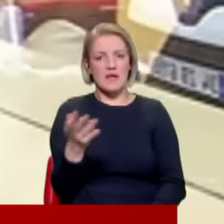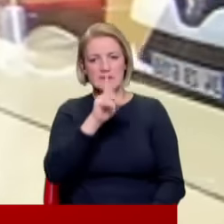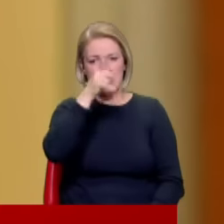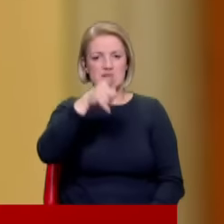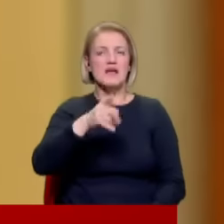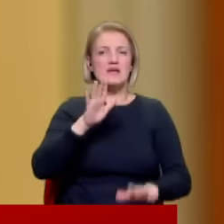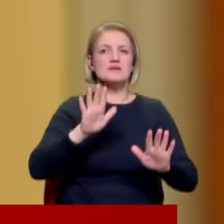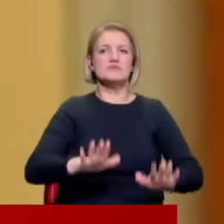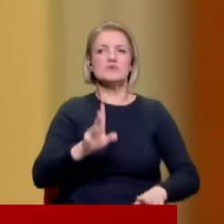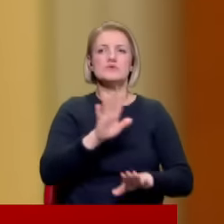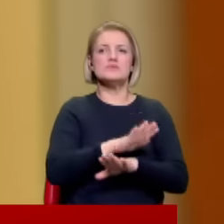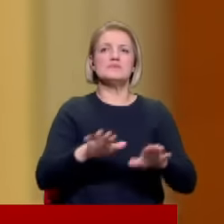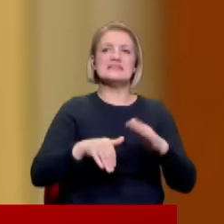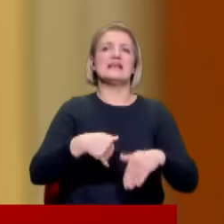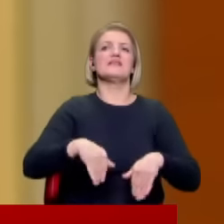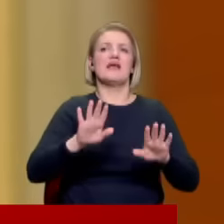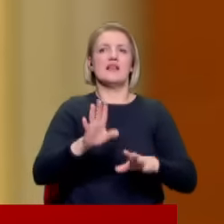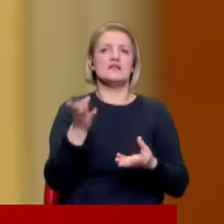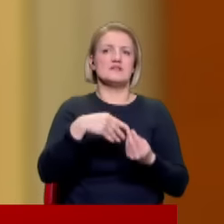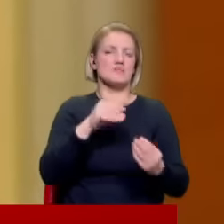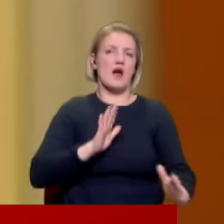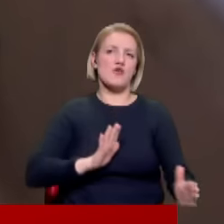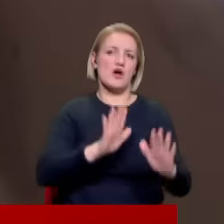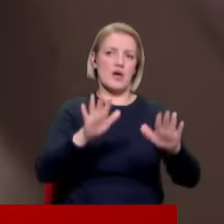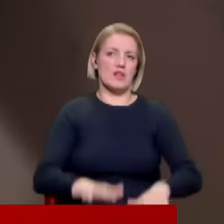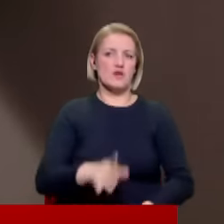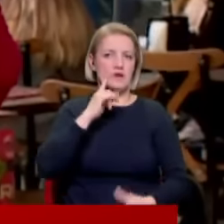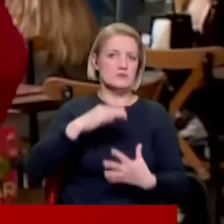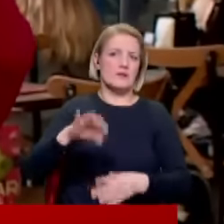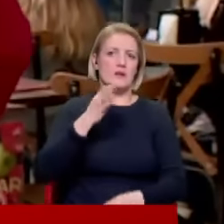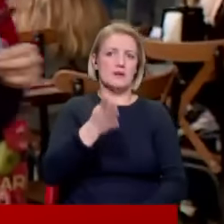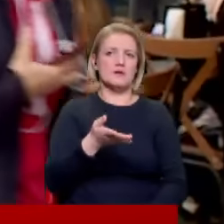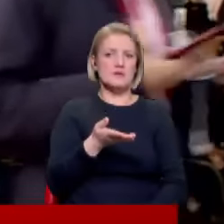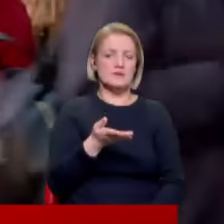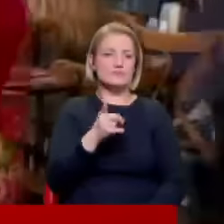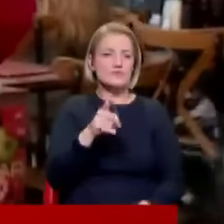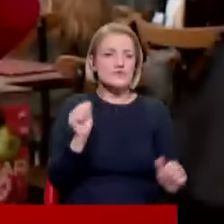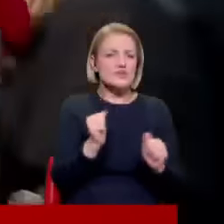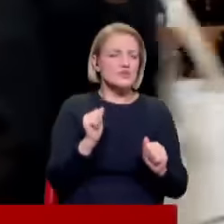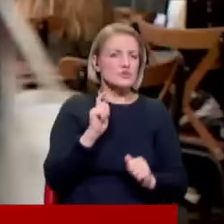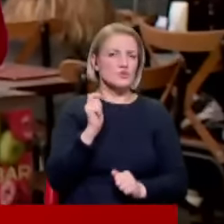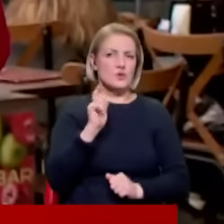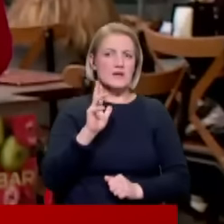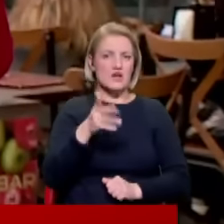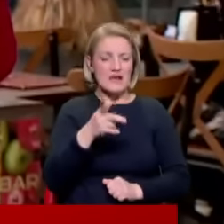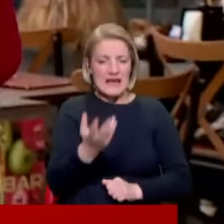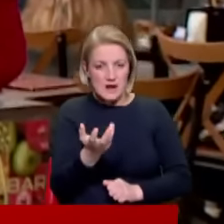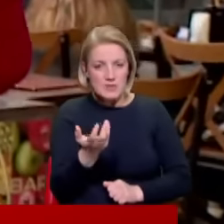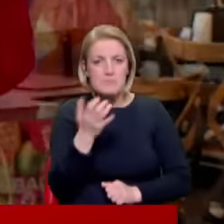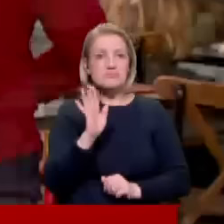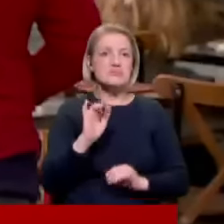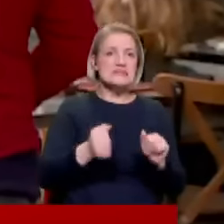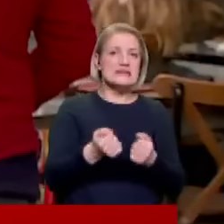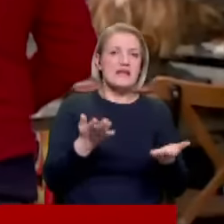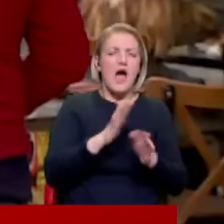sadece sübvansiyonun sona ermesiyle değil, zamlarla da karşı karşıya kalacak tüketici. Çıkışta zor geçecekmiş o. Yaksan bir sıkıntı, yakmasan ayrı bir